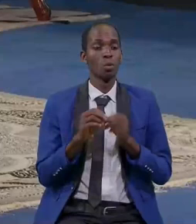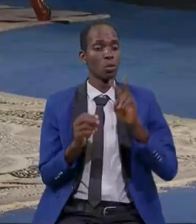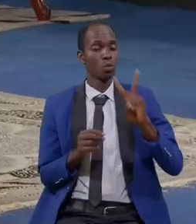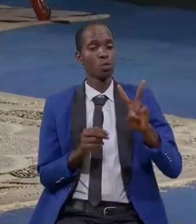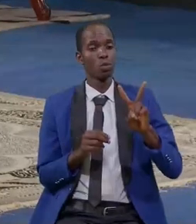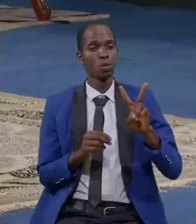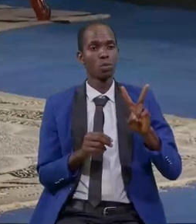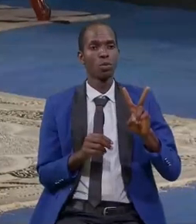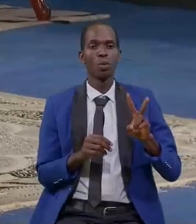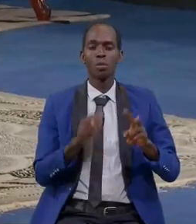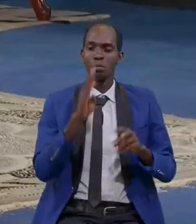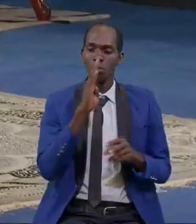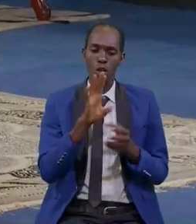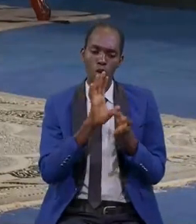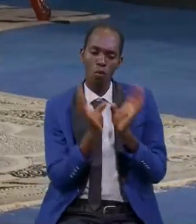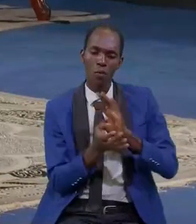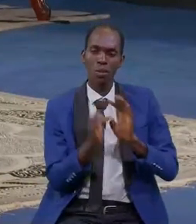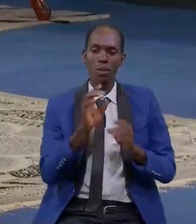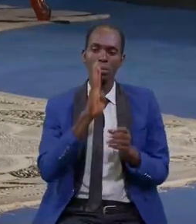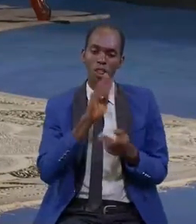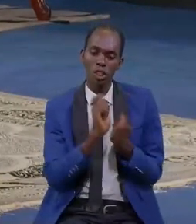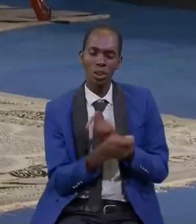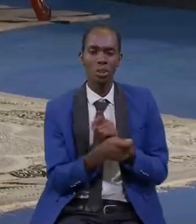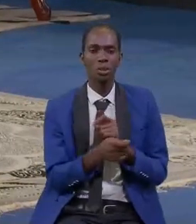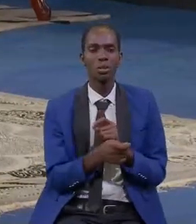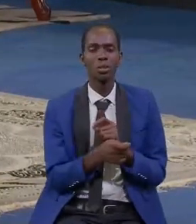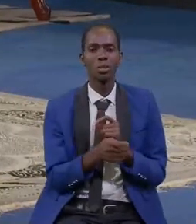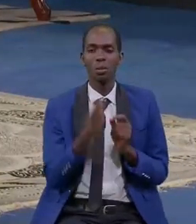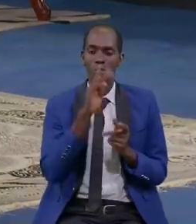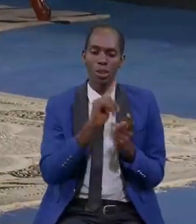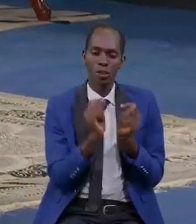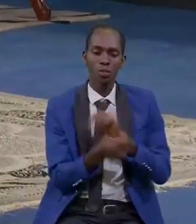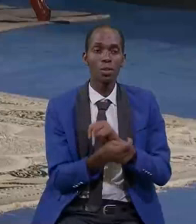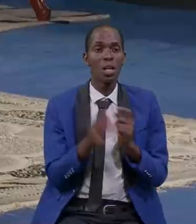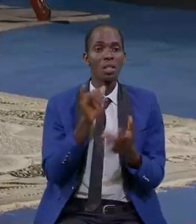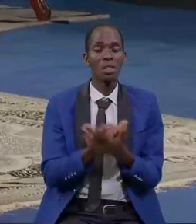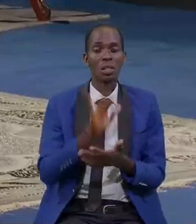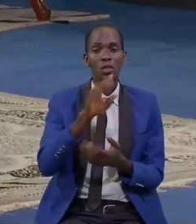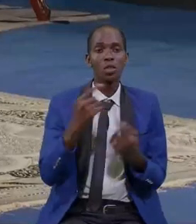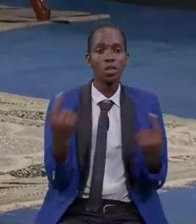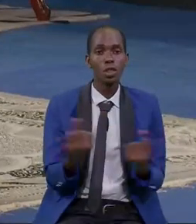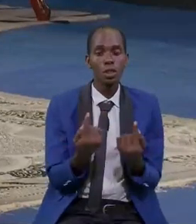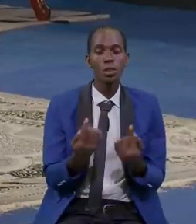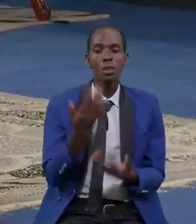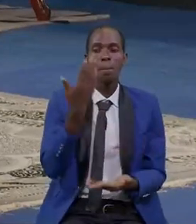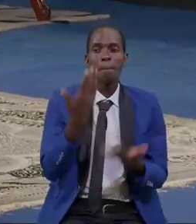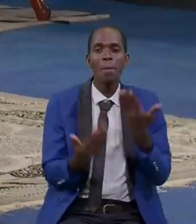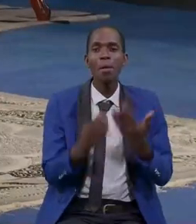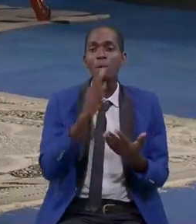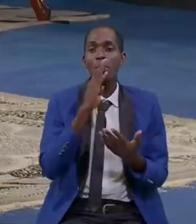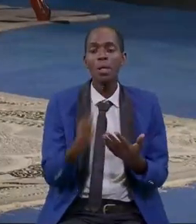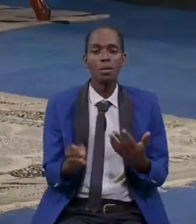Deuxièmement, convertissez-vous. Soyez changés, soyez transformés. Pourquoi vos péchés soit effacé.